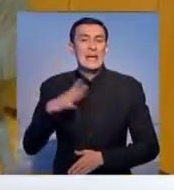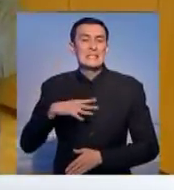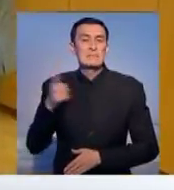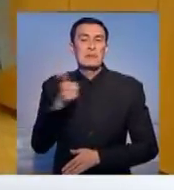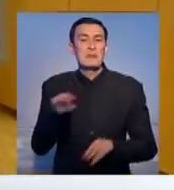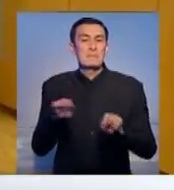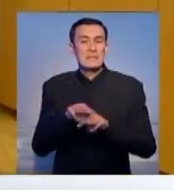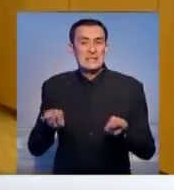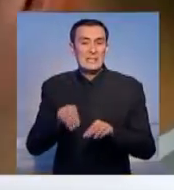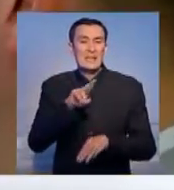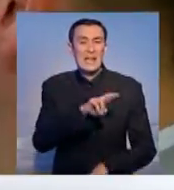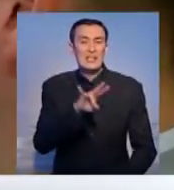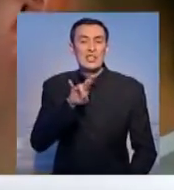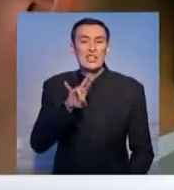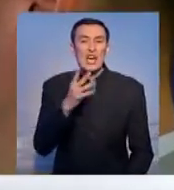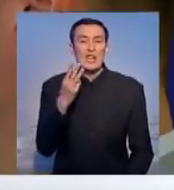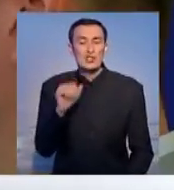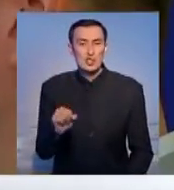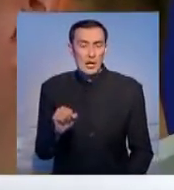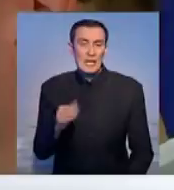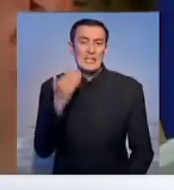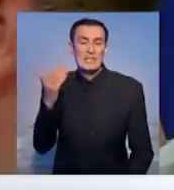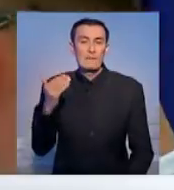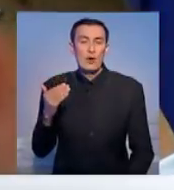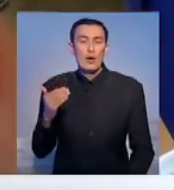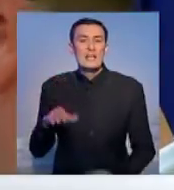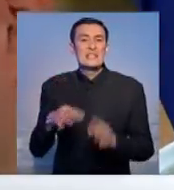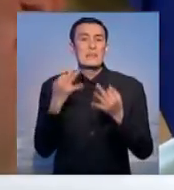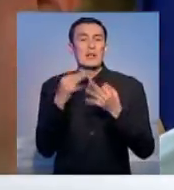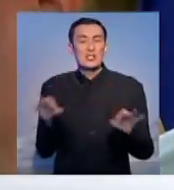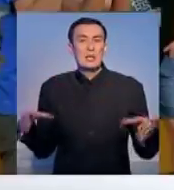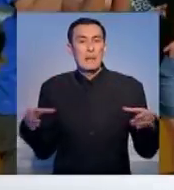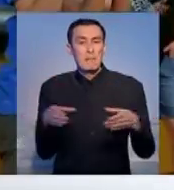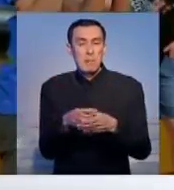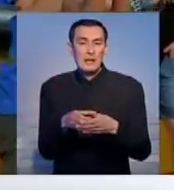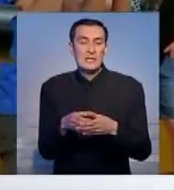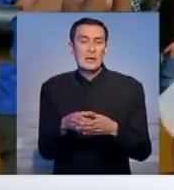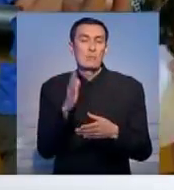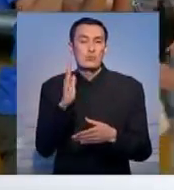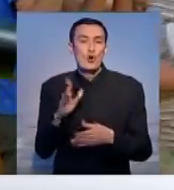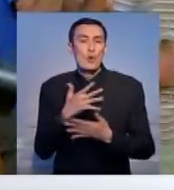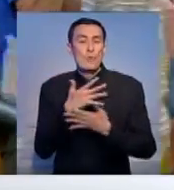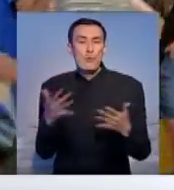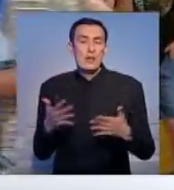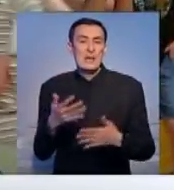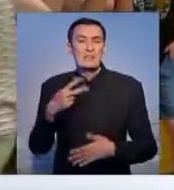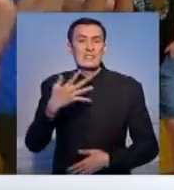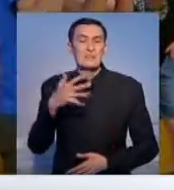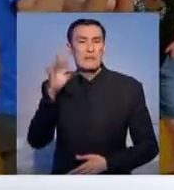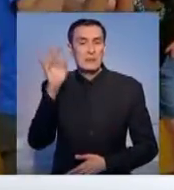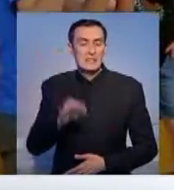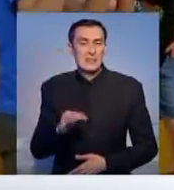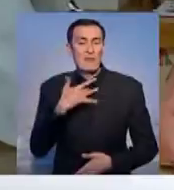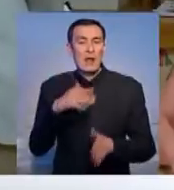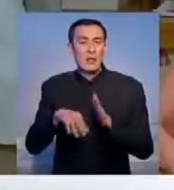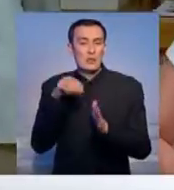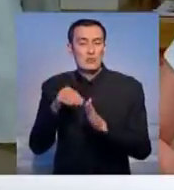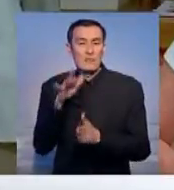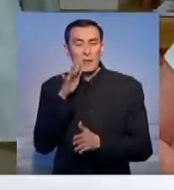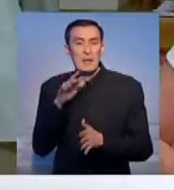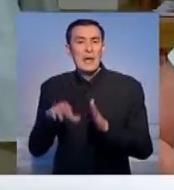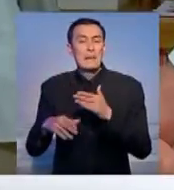экс-премьер страны Янис Янша. Его демократической партии соцопросы обещают более 1/4 голосов. Во время